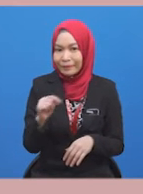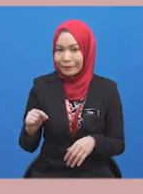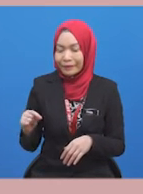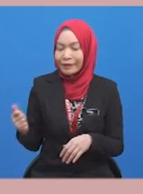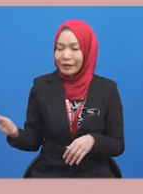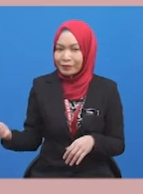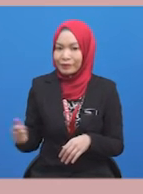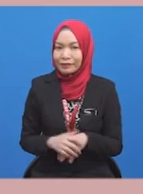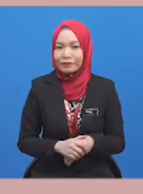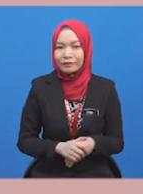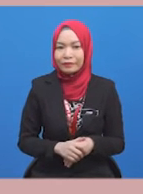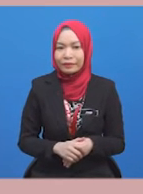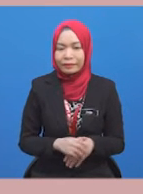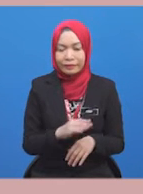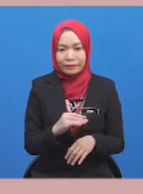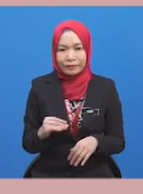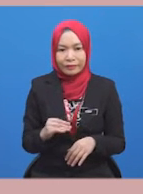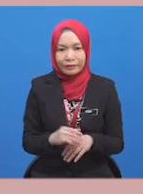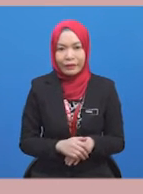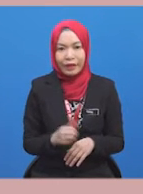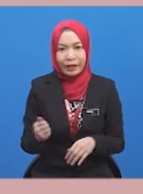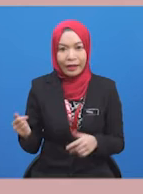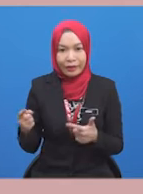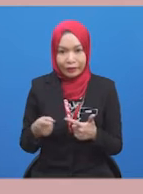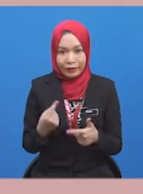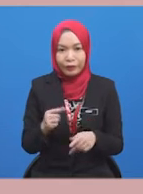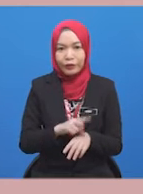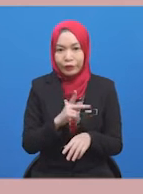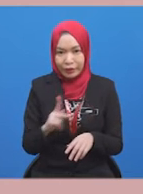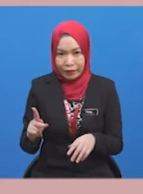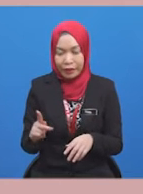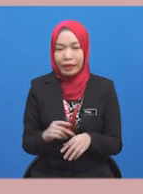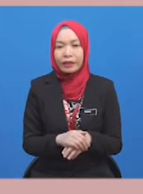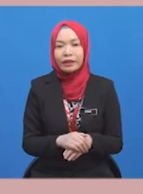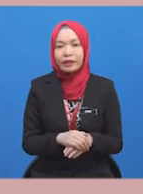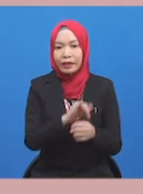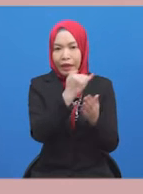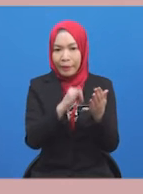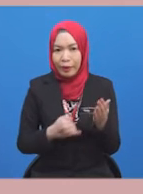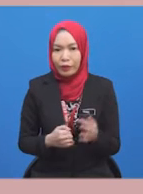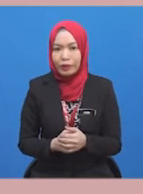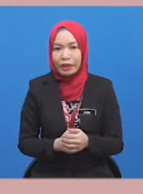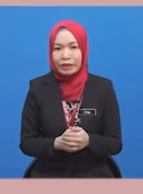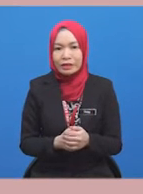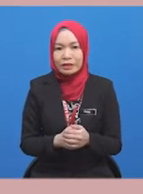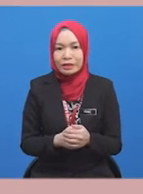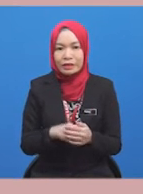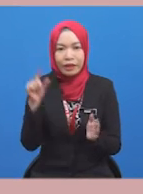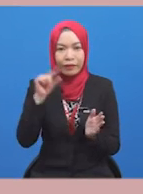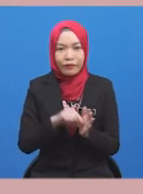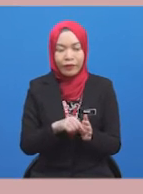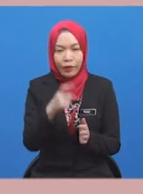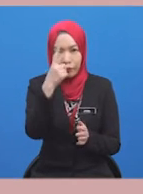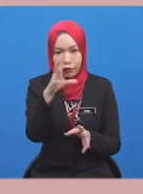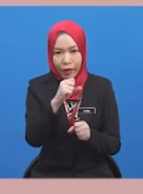tool. Manakala tool kedua yang digunakan oleh pereka grafik untuk mengambil warna sofa